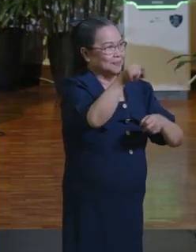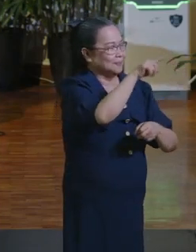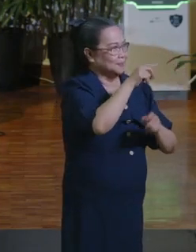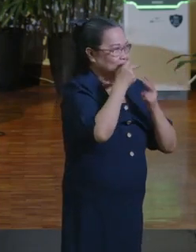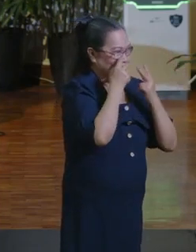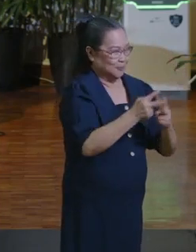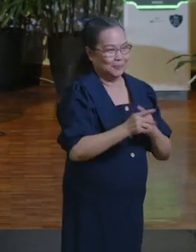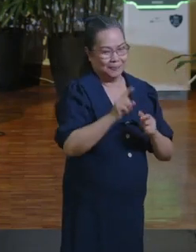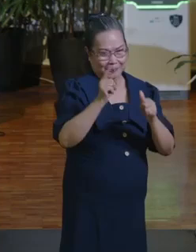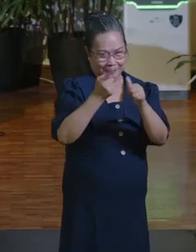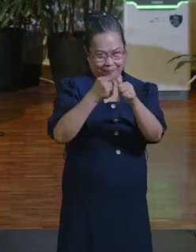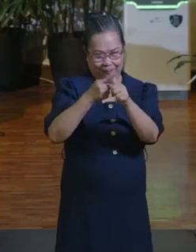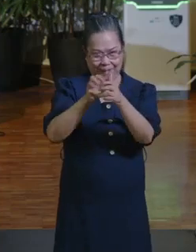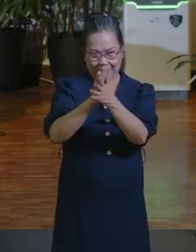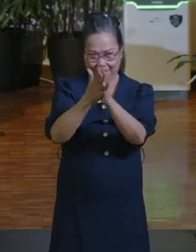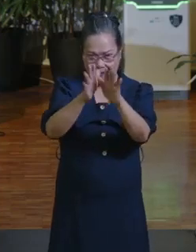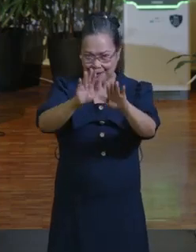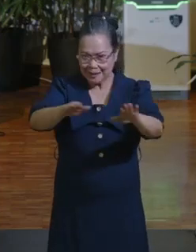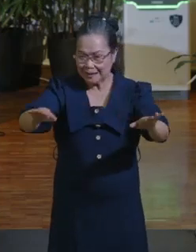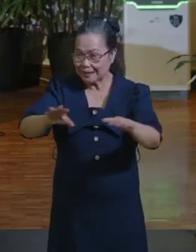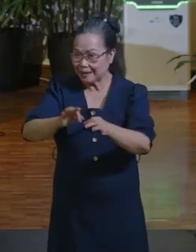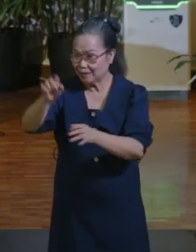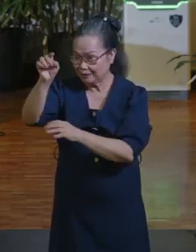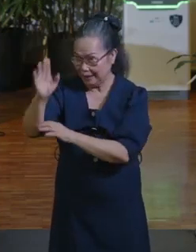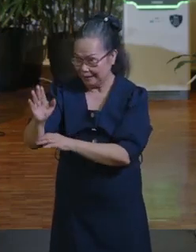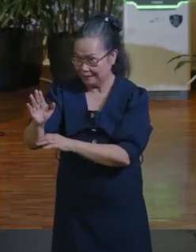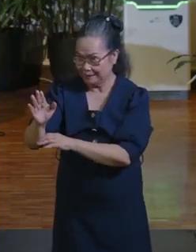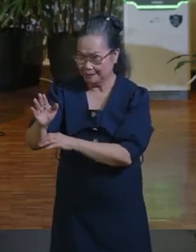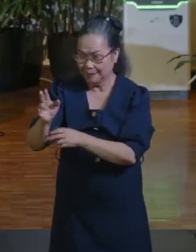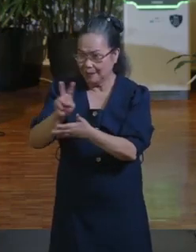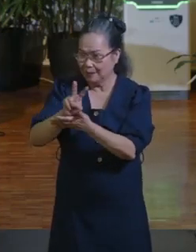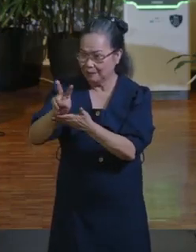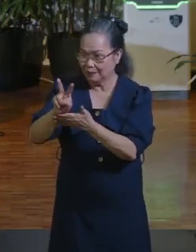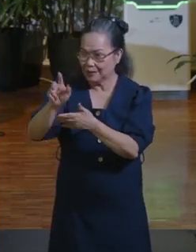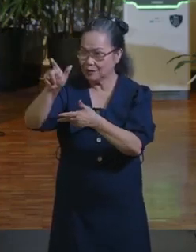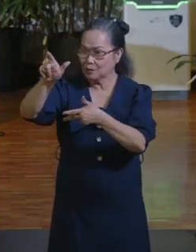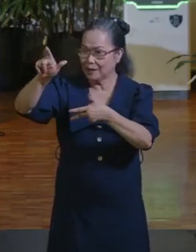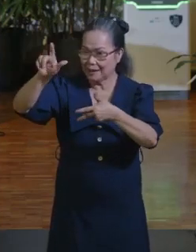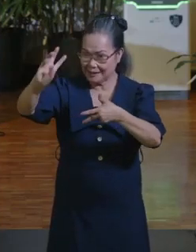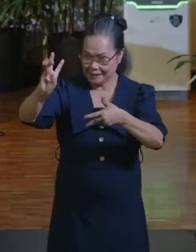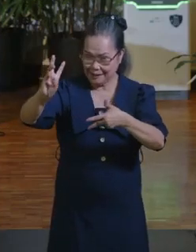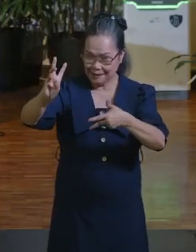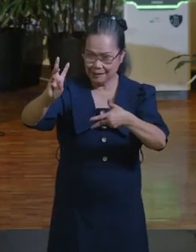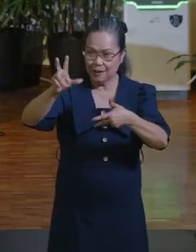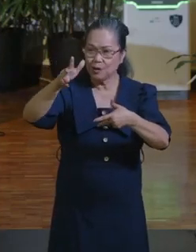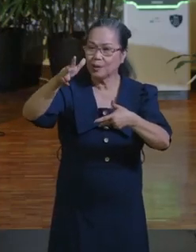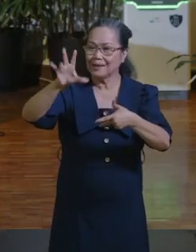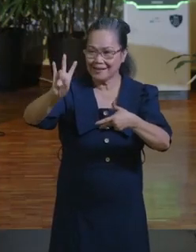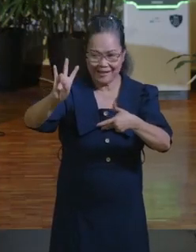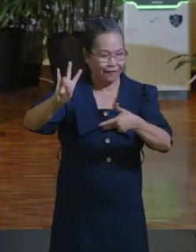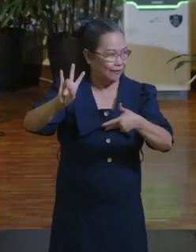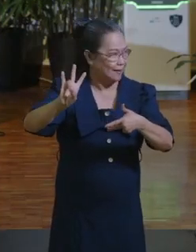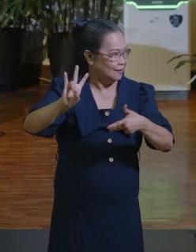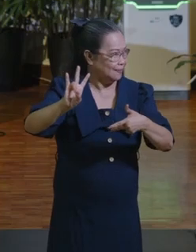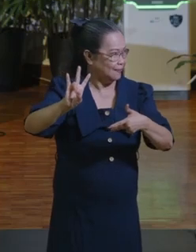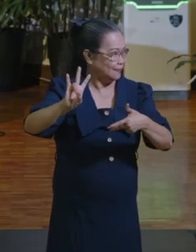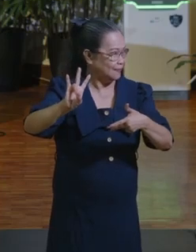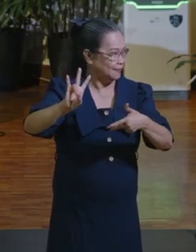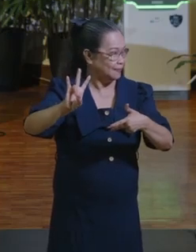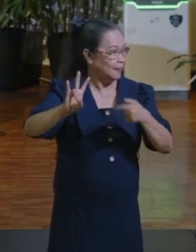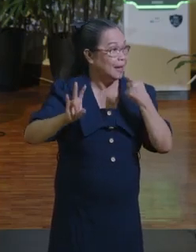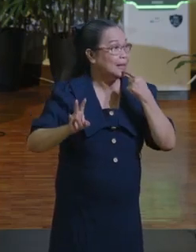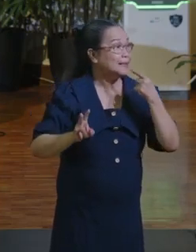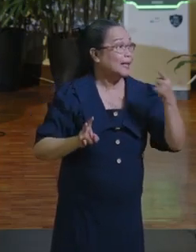yung una, becoming sons of God. Verses 26 and 27. Ang